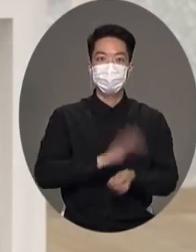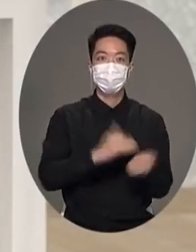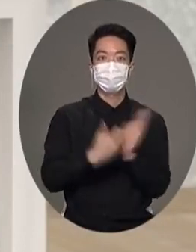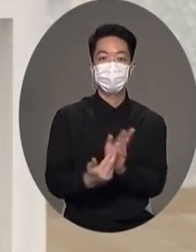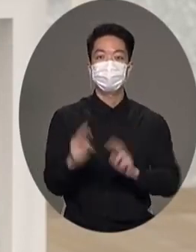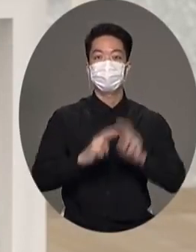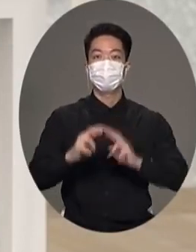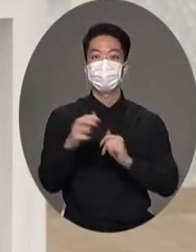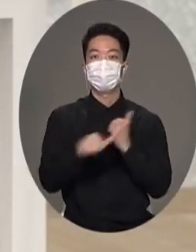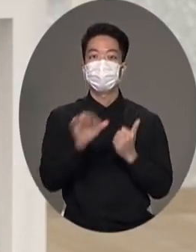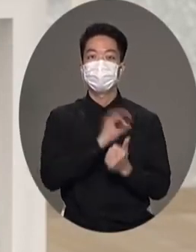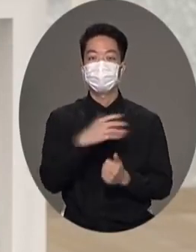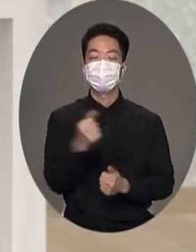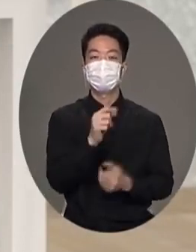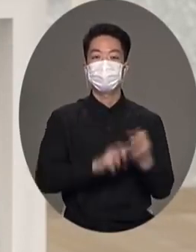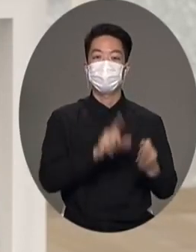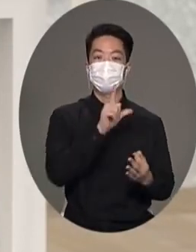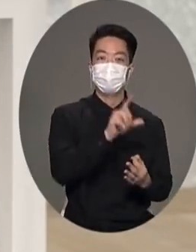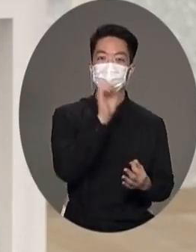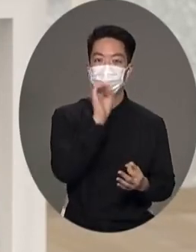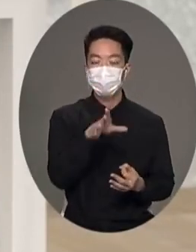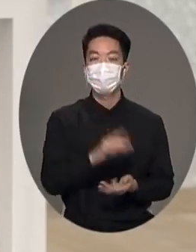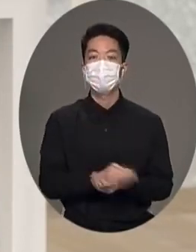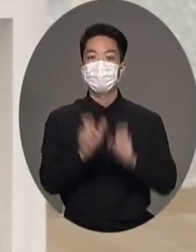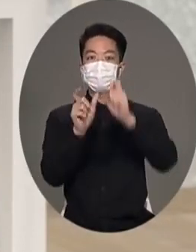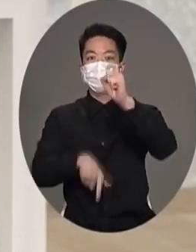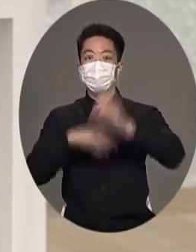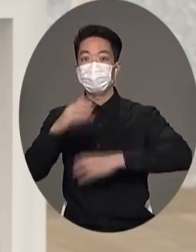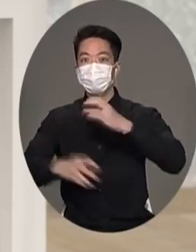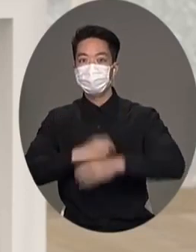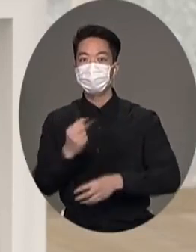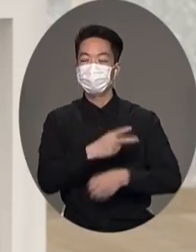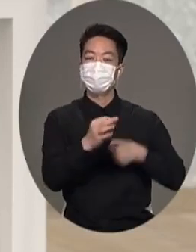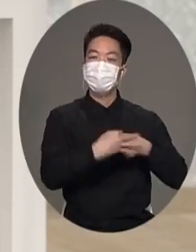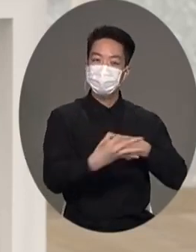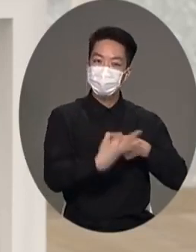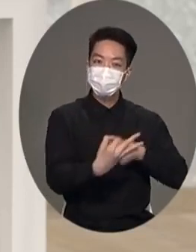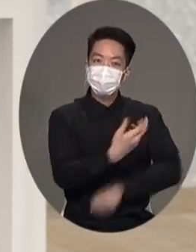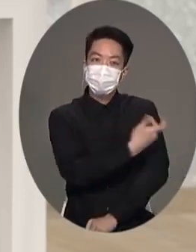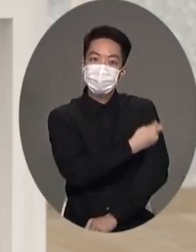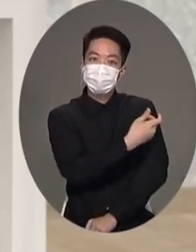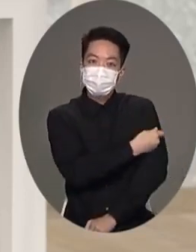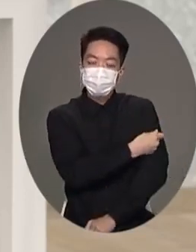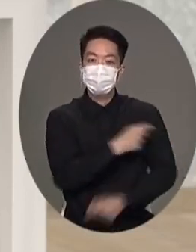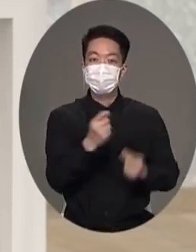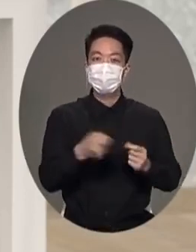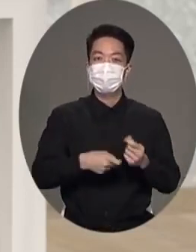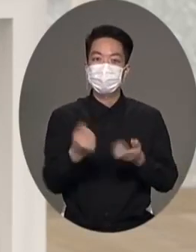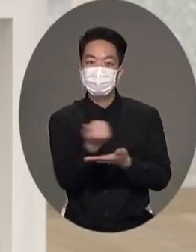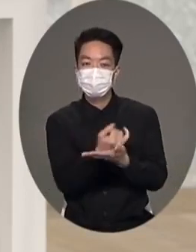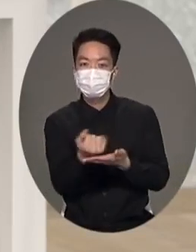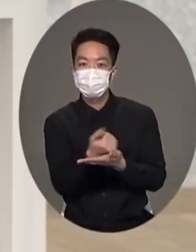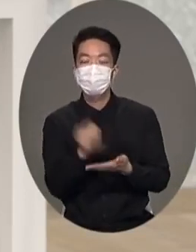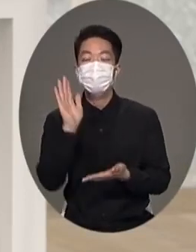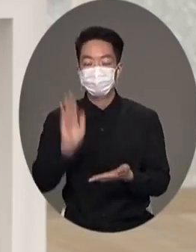防疾病科学委员会主席刘宇龙表示，下个月的会议会再审视有关接种第3剂新冠